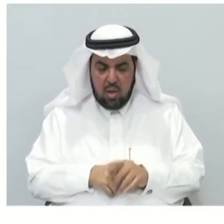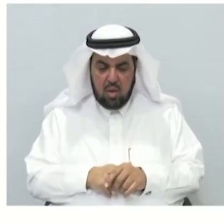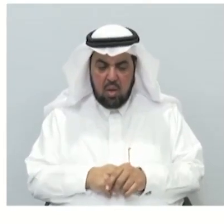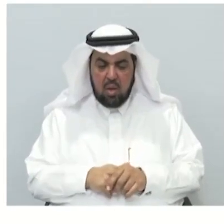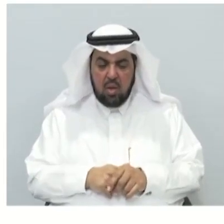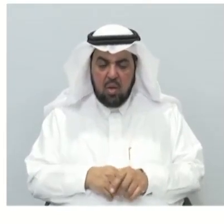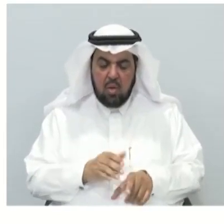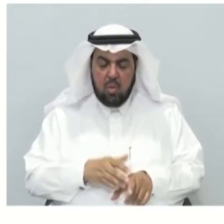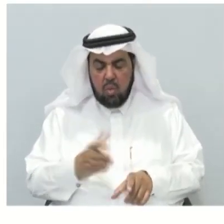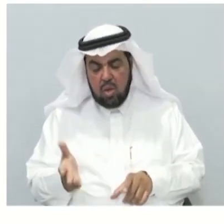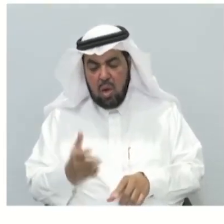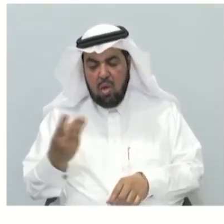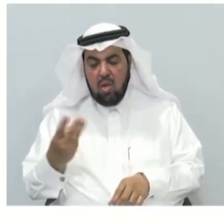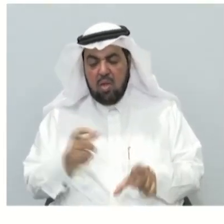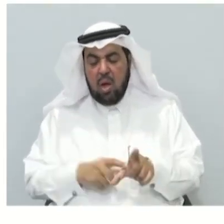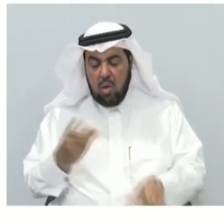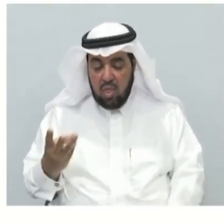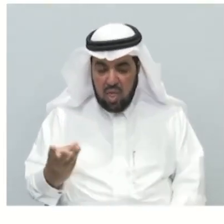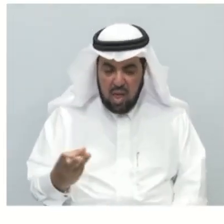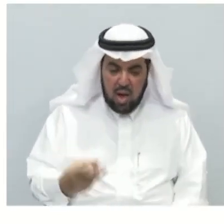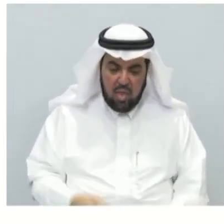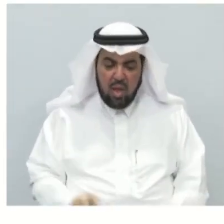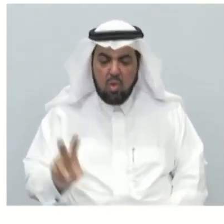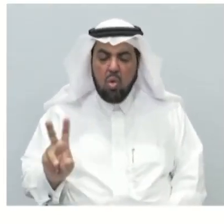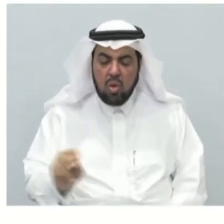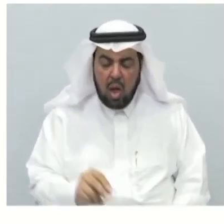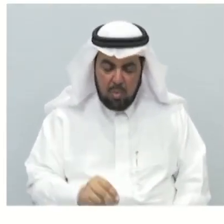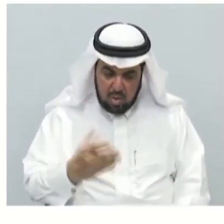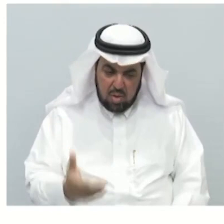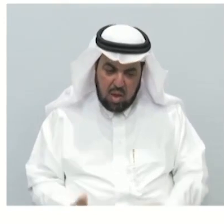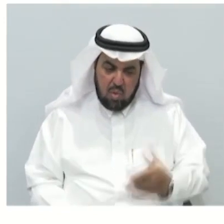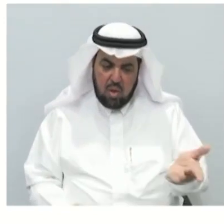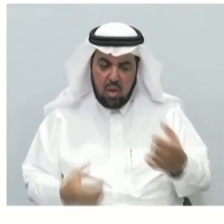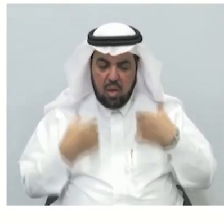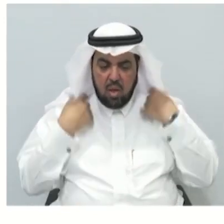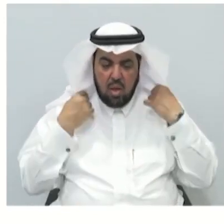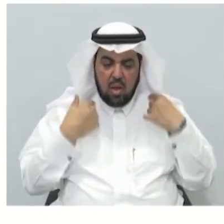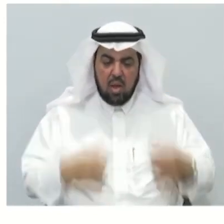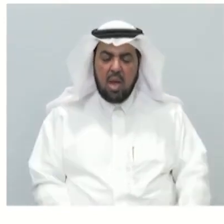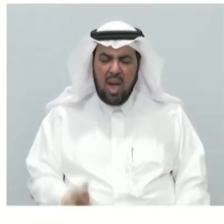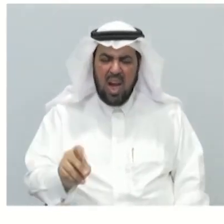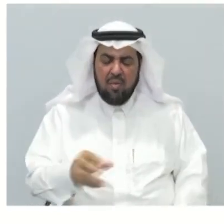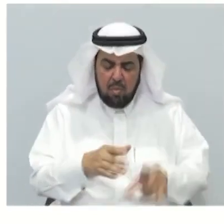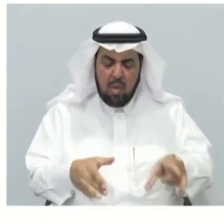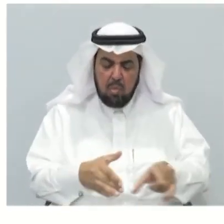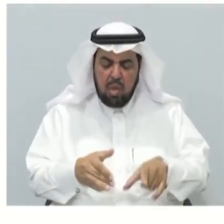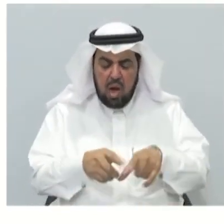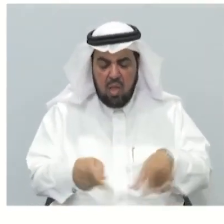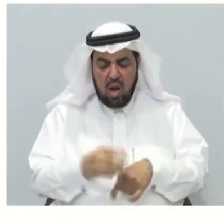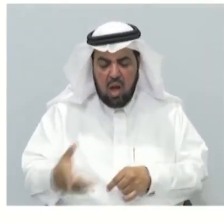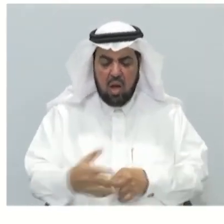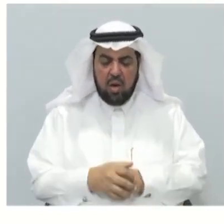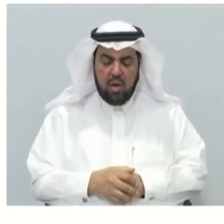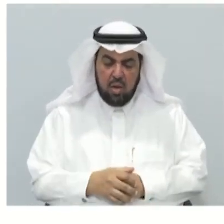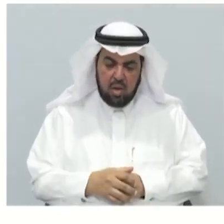الزاويه سي هنا لاحظ معي هنا تطابق نفس الزاويه اللي هي ايش اللي هي بنفس المثلث الاخر صح ولا لا